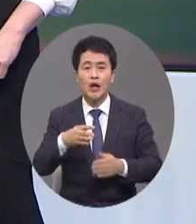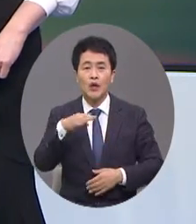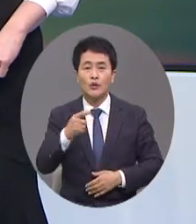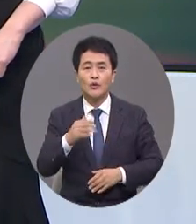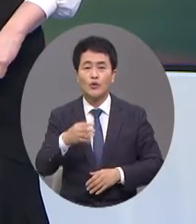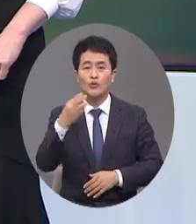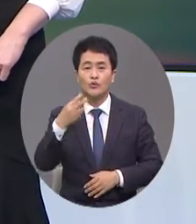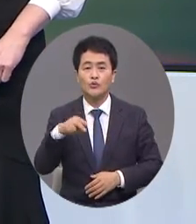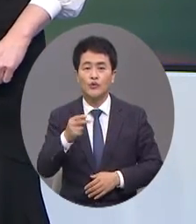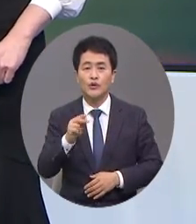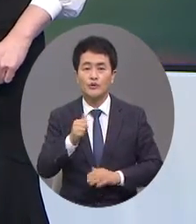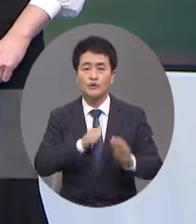토론토의 류현진 선수가 예년보다 느